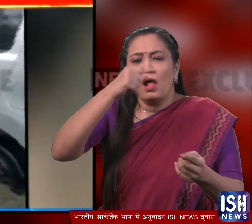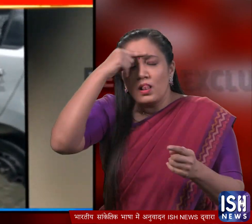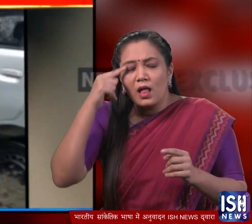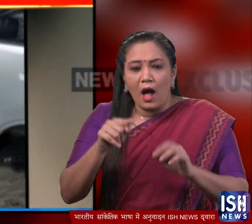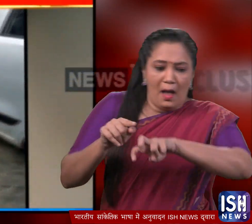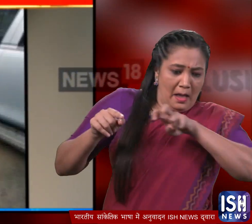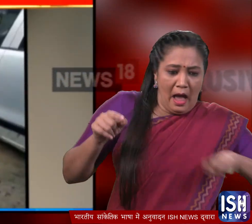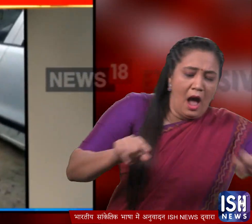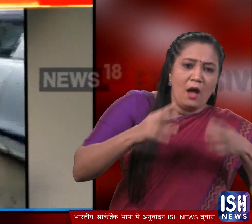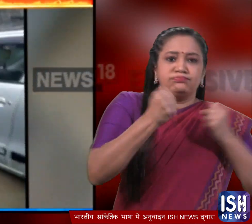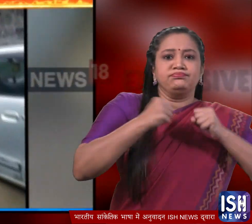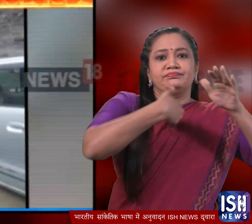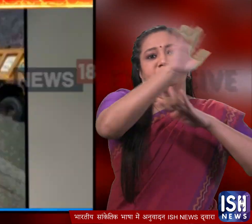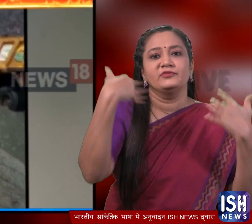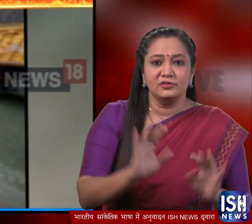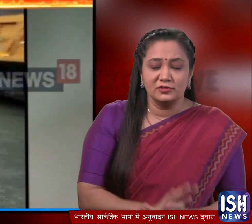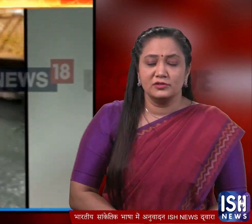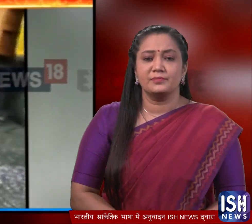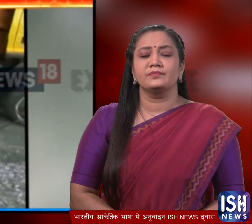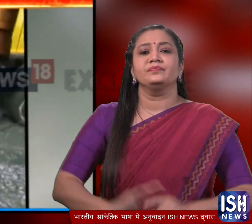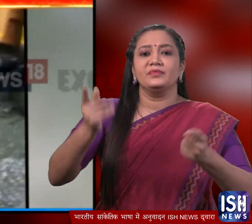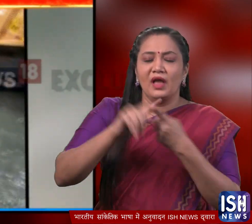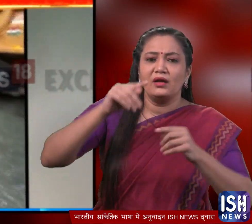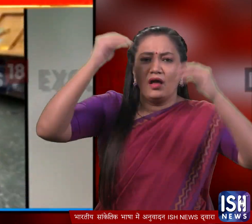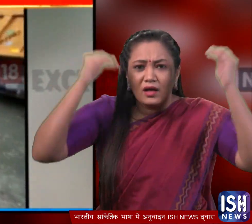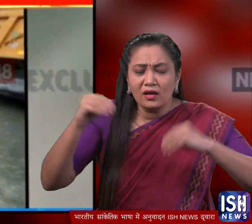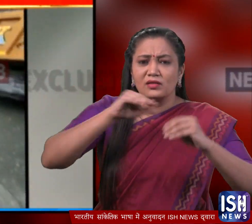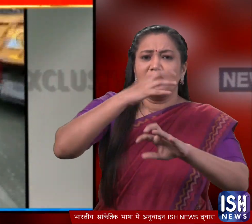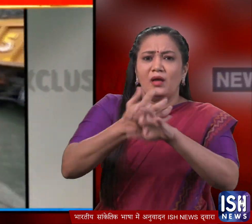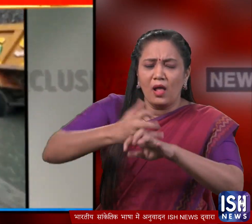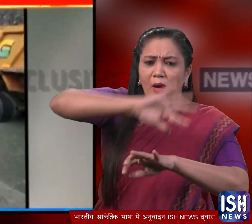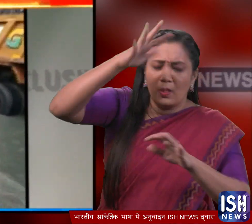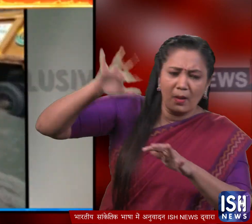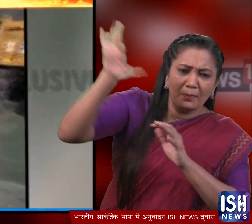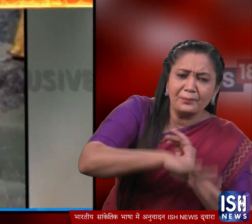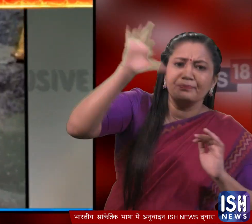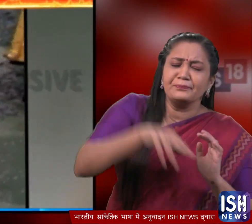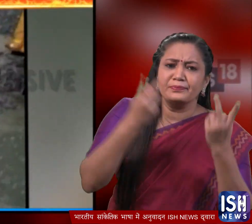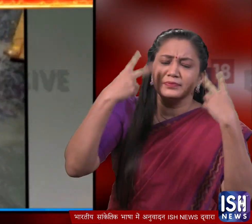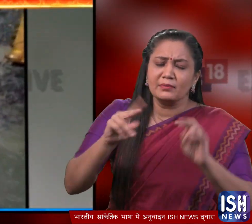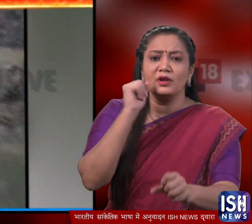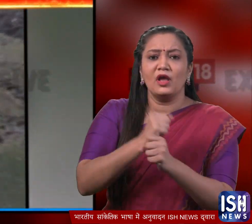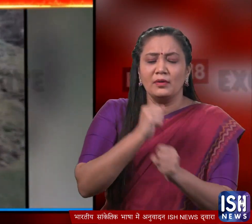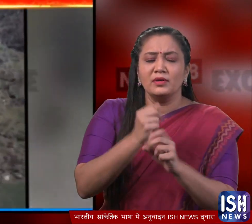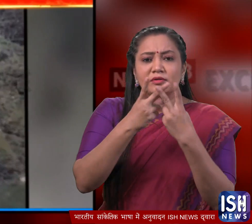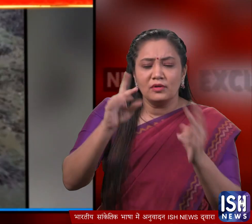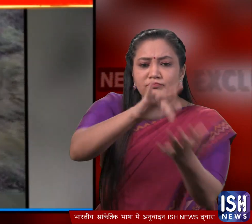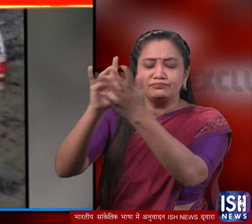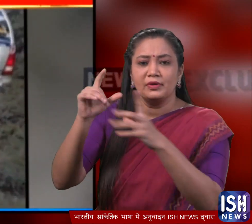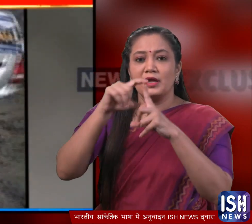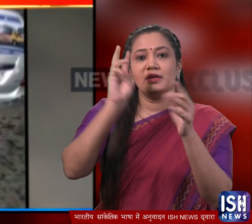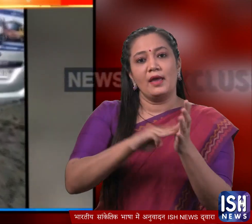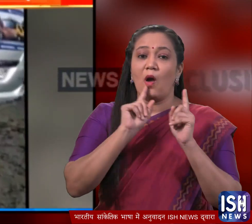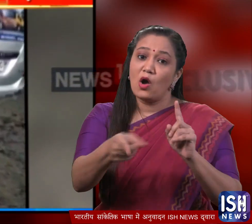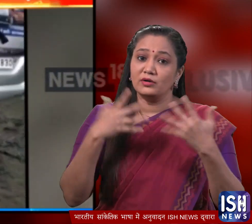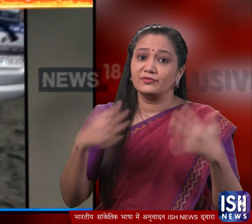वक्त रहते बाहर निकलने में कामयाब रहे। राज्य में लगातार हो रही बारिश और पहाड़ खिसकने की घटनाओं को देखते हुए सरकार ने सभी जिलों के